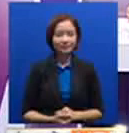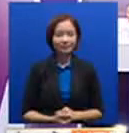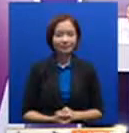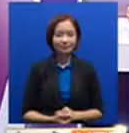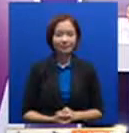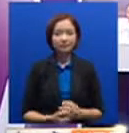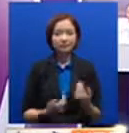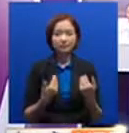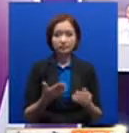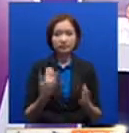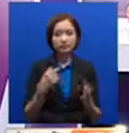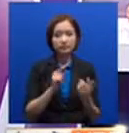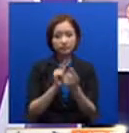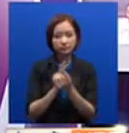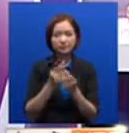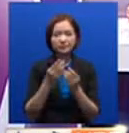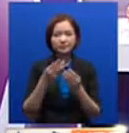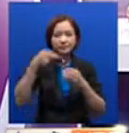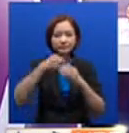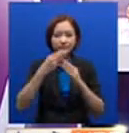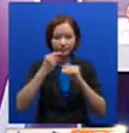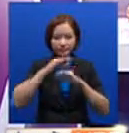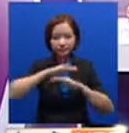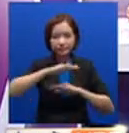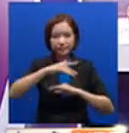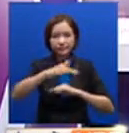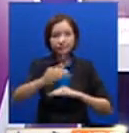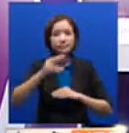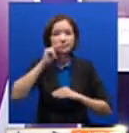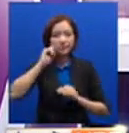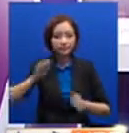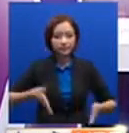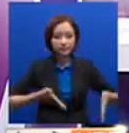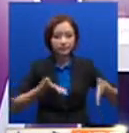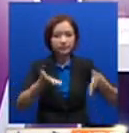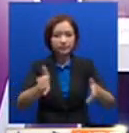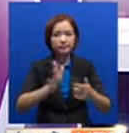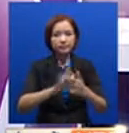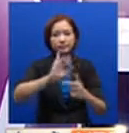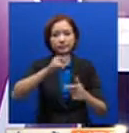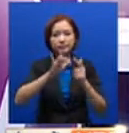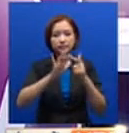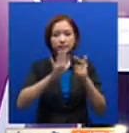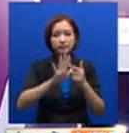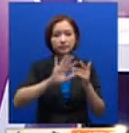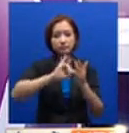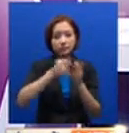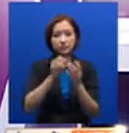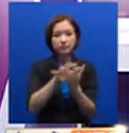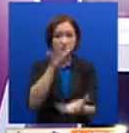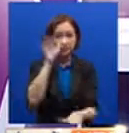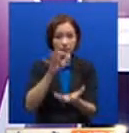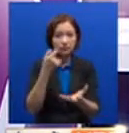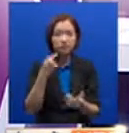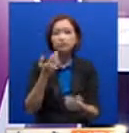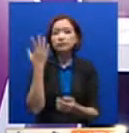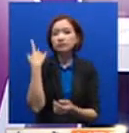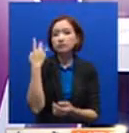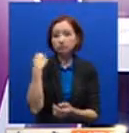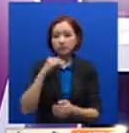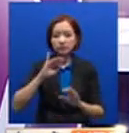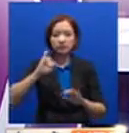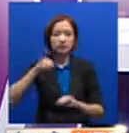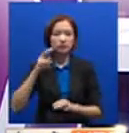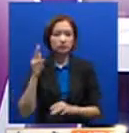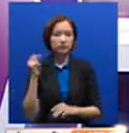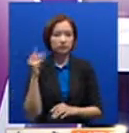แต่หลังจากมีการพบคราบน้ำมันในแม่น้ำเจ้าพระยาที่จังหวัดสมุทรปราการตั้งแต่เมื่อวันอังคารที่ผ่านมาและทางเจ้าหน้าที่ที่เกี่ยวข้องเองเข้าไป